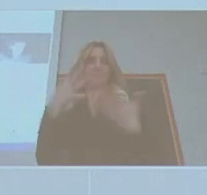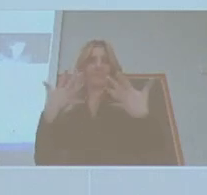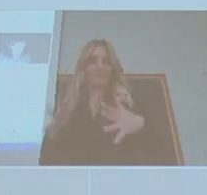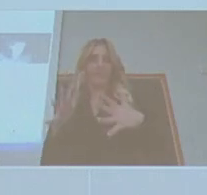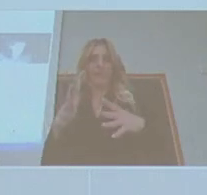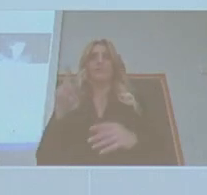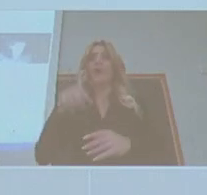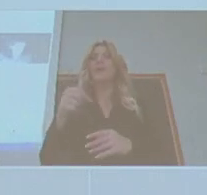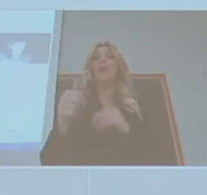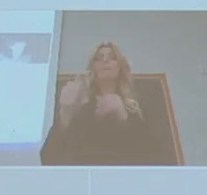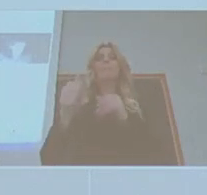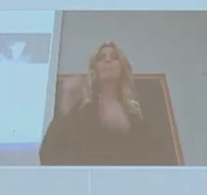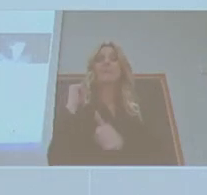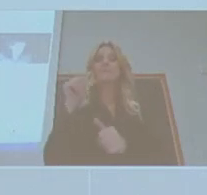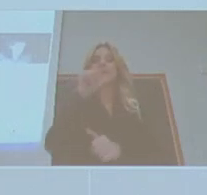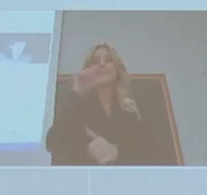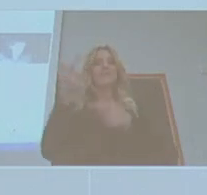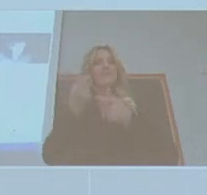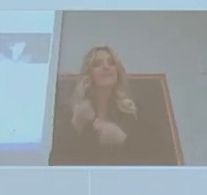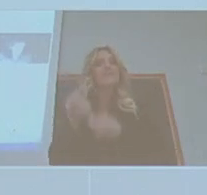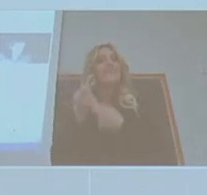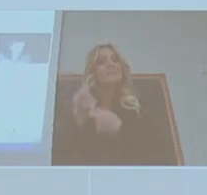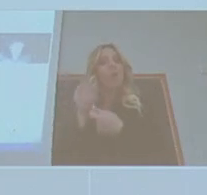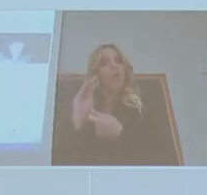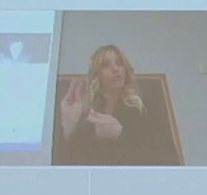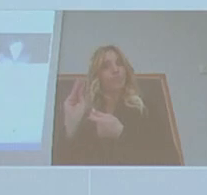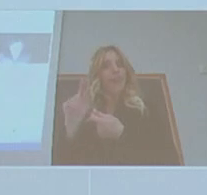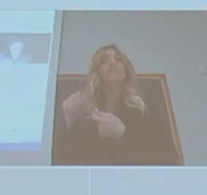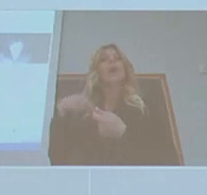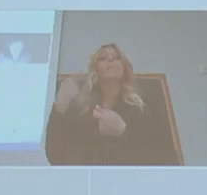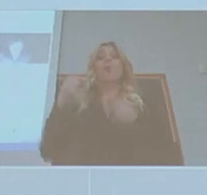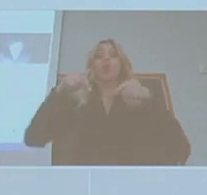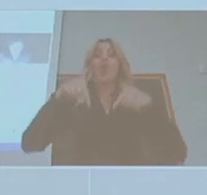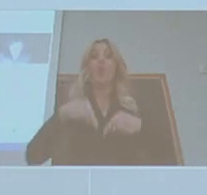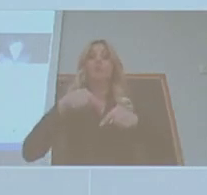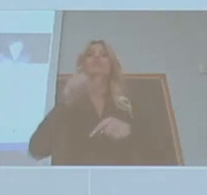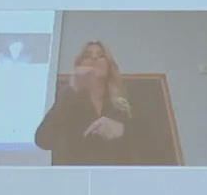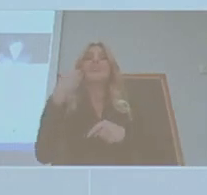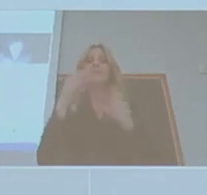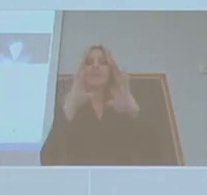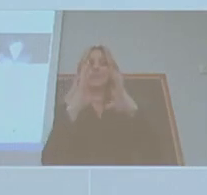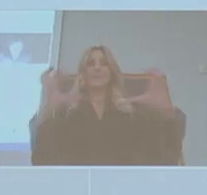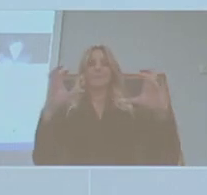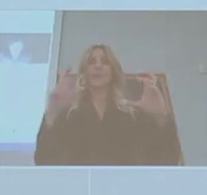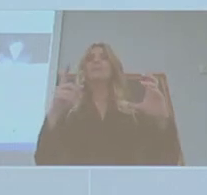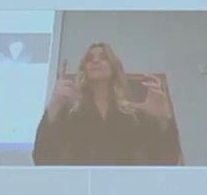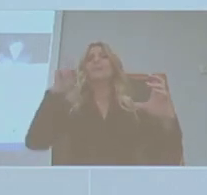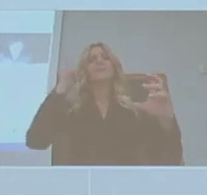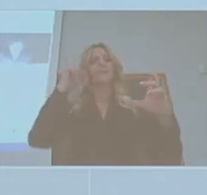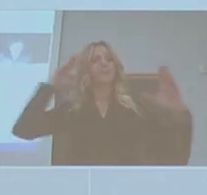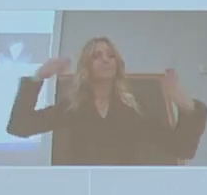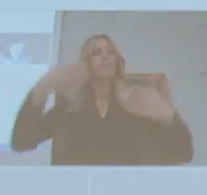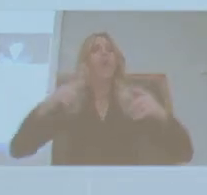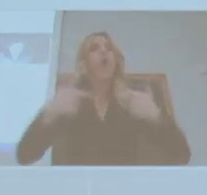questo scenario del prima, cioè stimolare la domanda, sì. E questo scenario dell'oggi, le imprese concentrate invece nell'offerta, che proprio